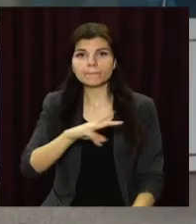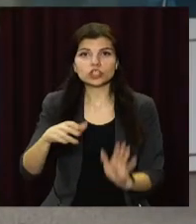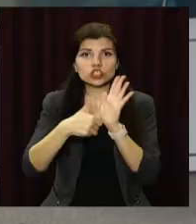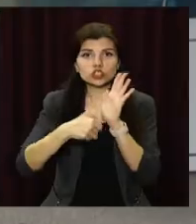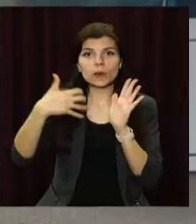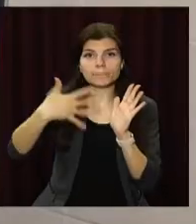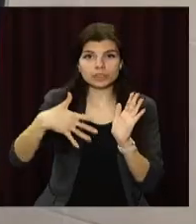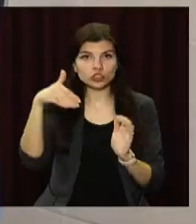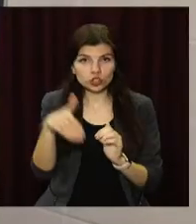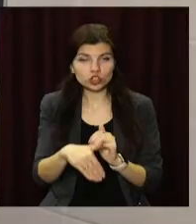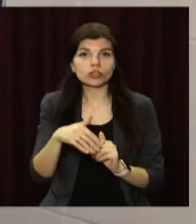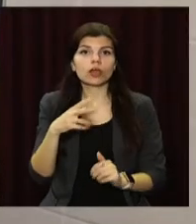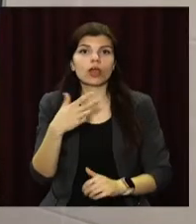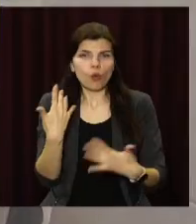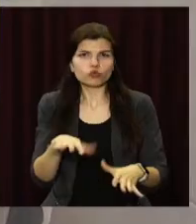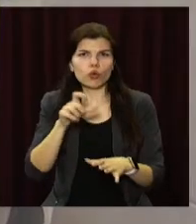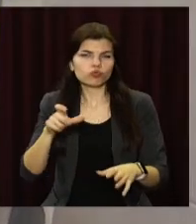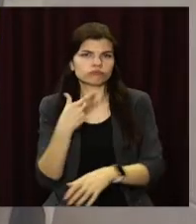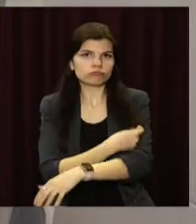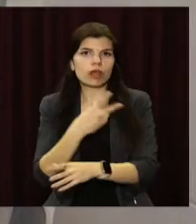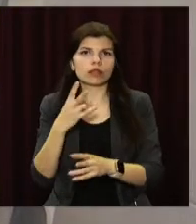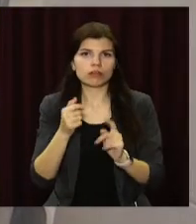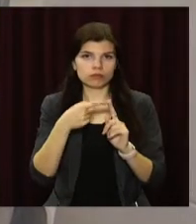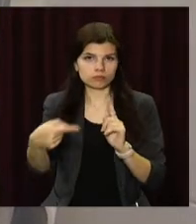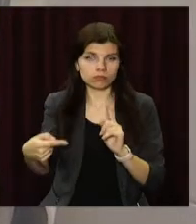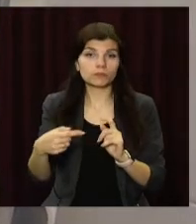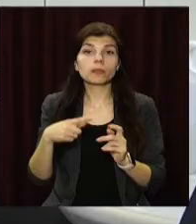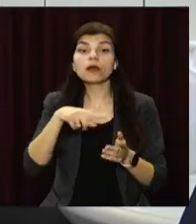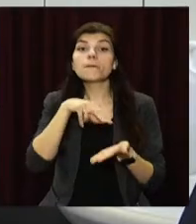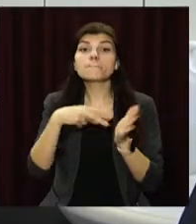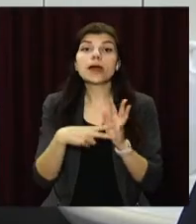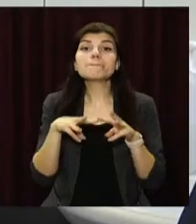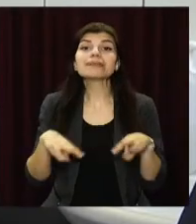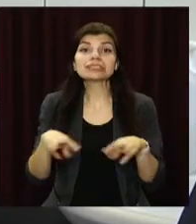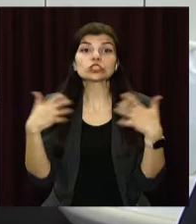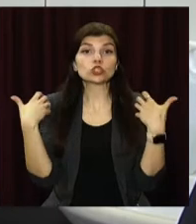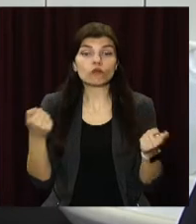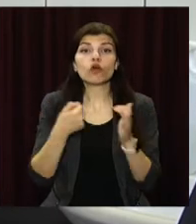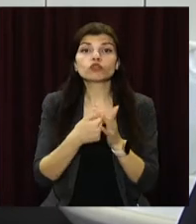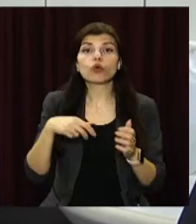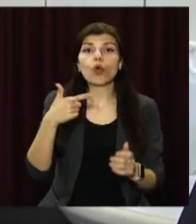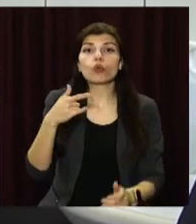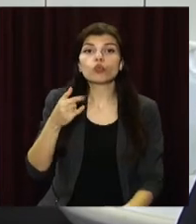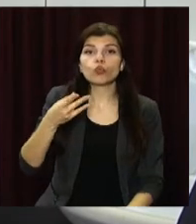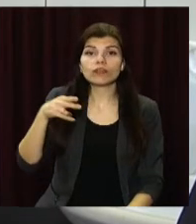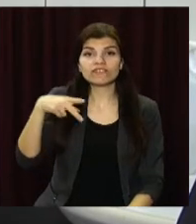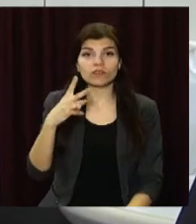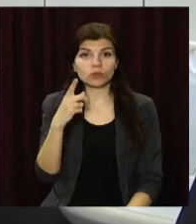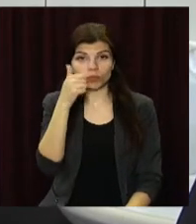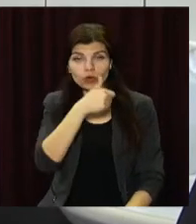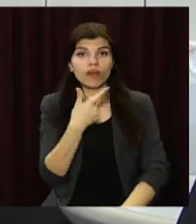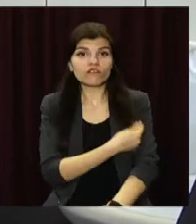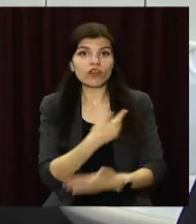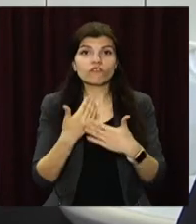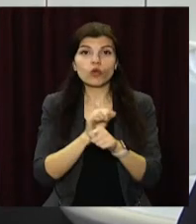мільйонів 650 тисяч імунізованих українців на місяць. Нагадаємо, за планами міністерства, до грудня 2021-го вакцинуватися